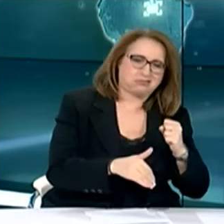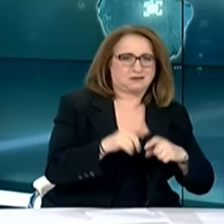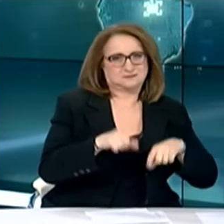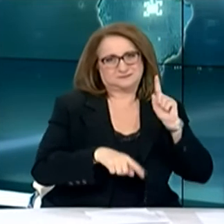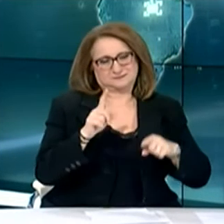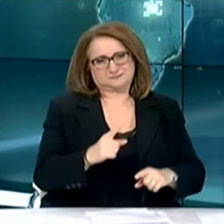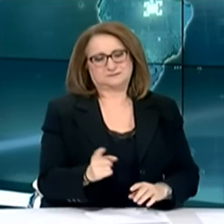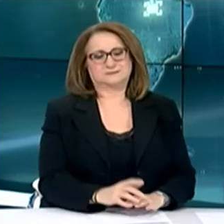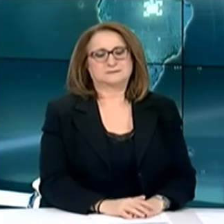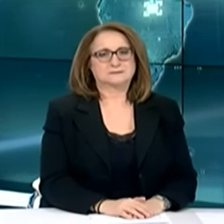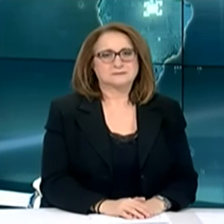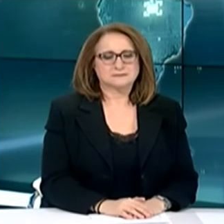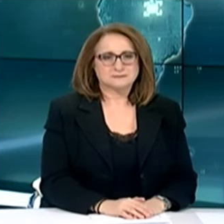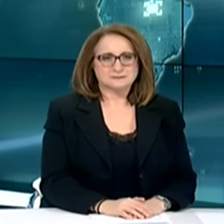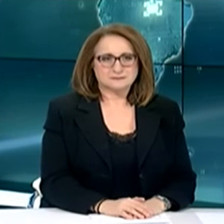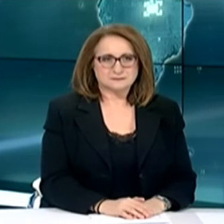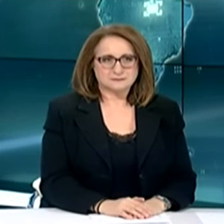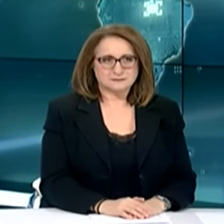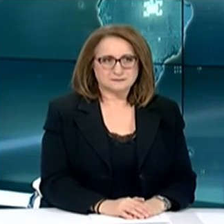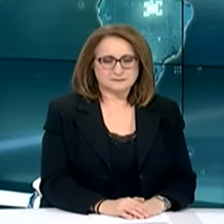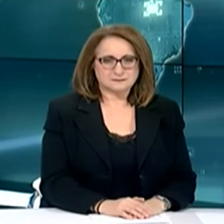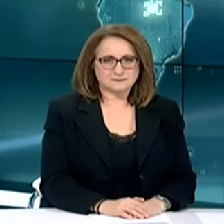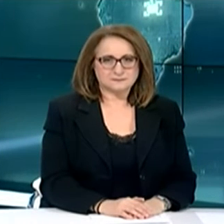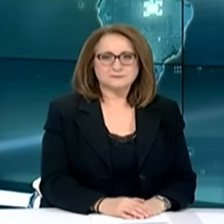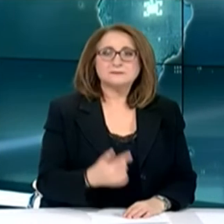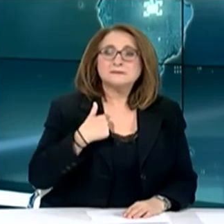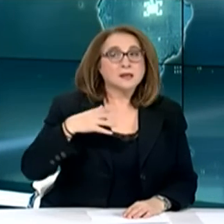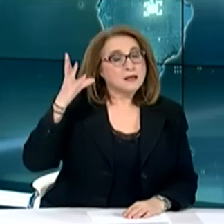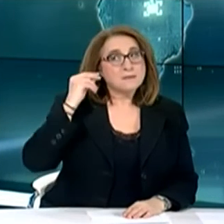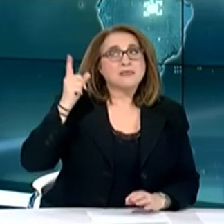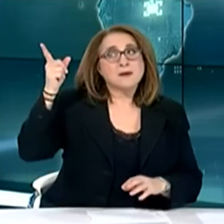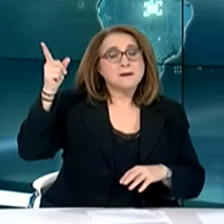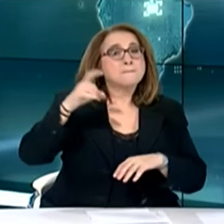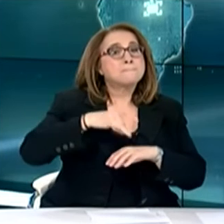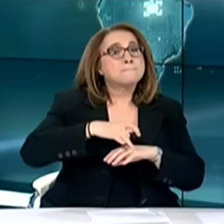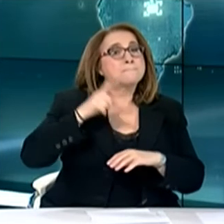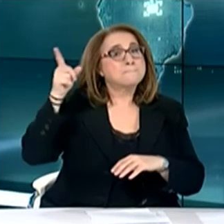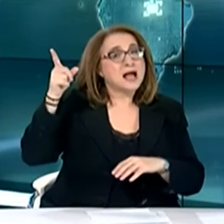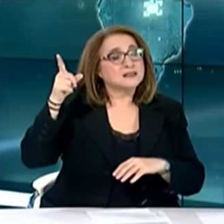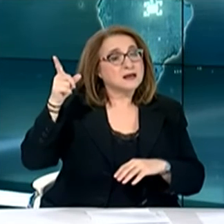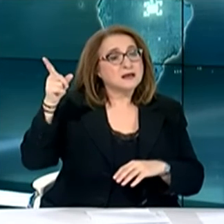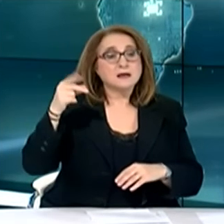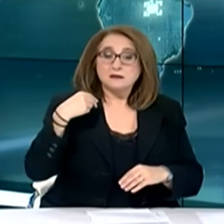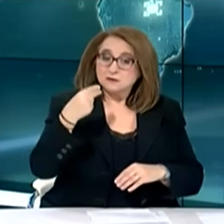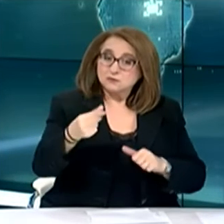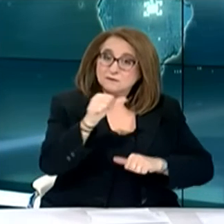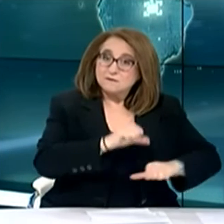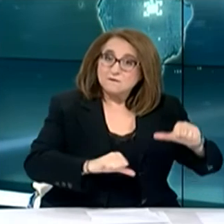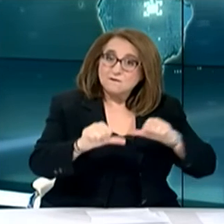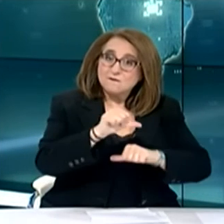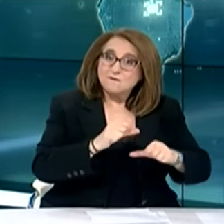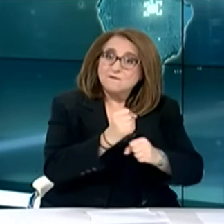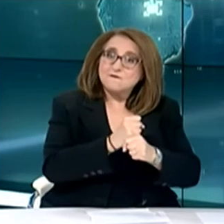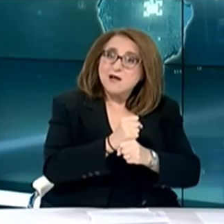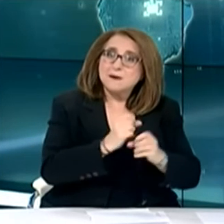Και να πάμε τώρα και στην άλλη πλευρά. Μαθαίνουμε ότι στην Πάτρα έχει χορηγηθεί στον πρώτο ασθενή το πειραματικό φάρμακο για τον έμπολα,